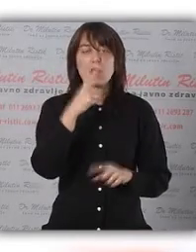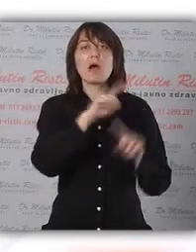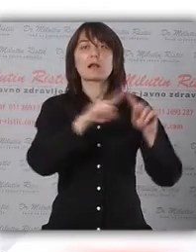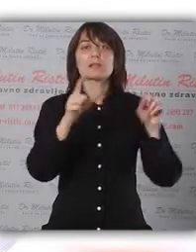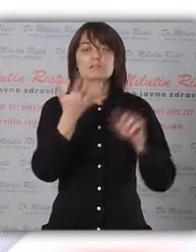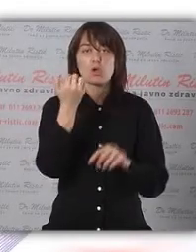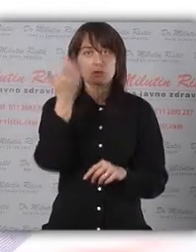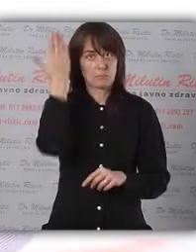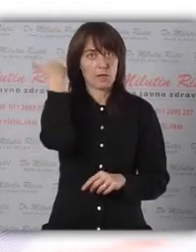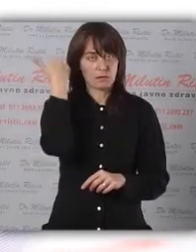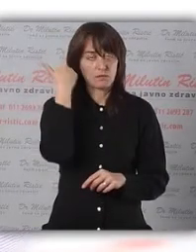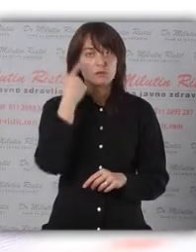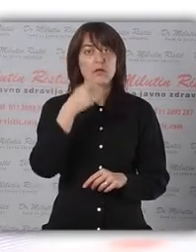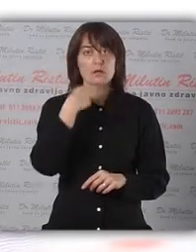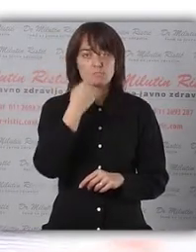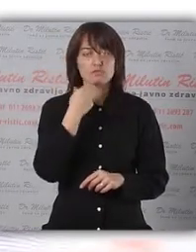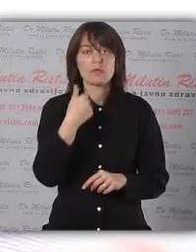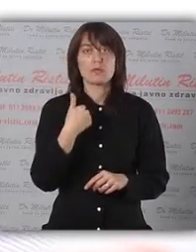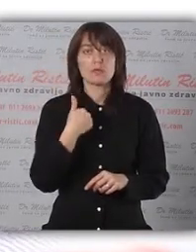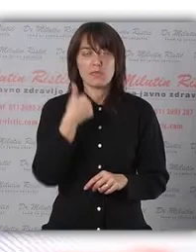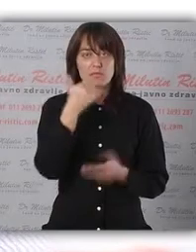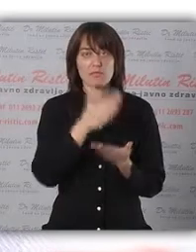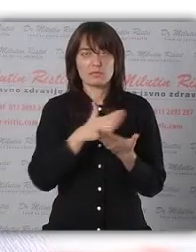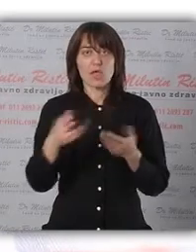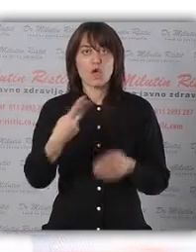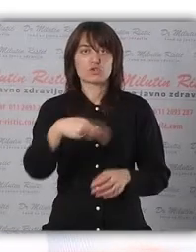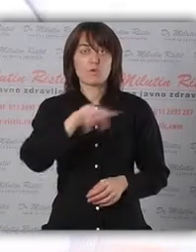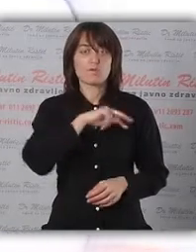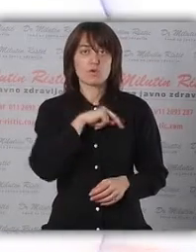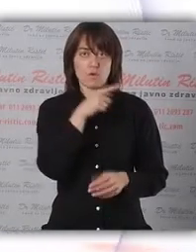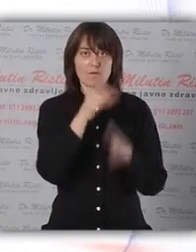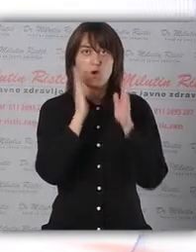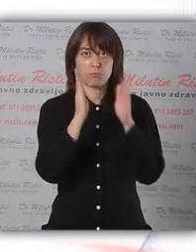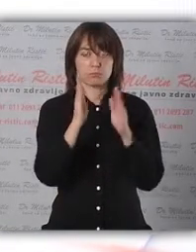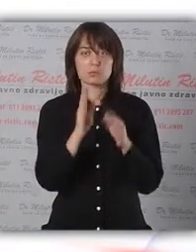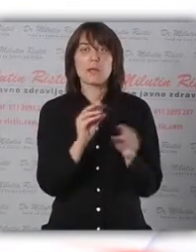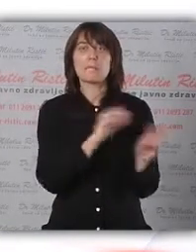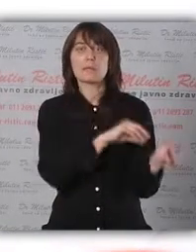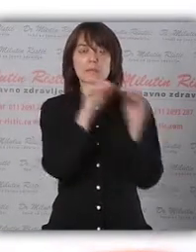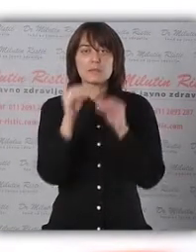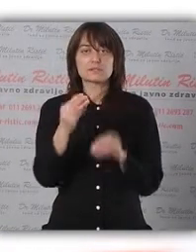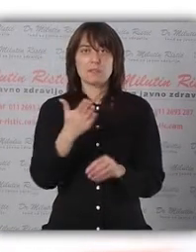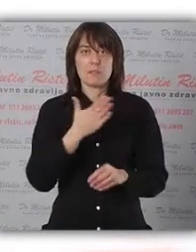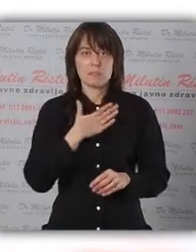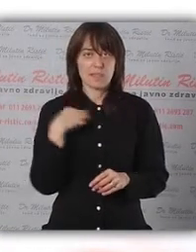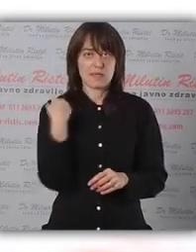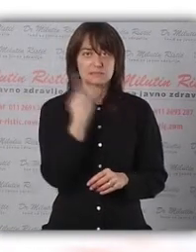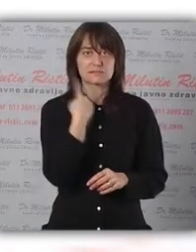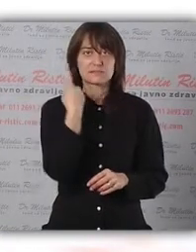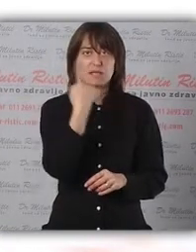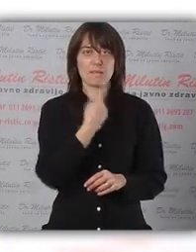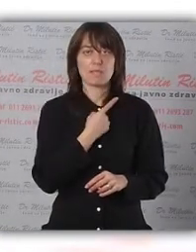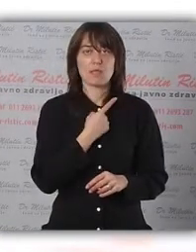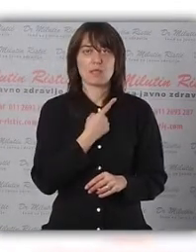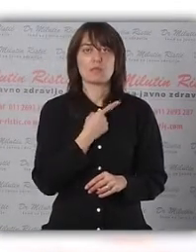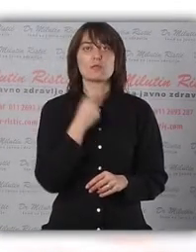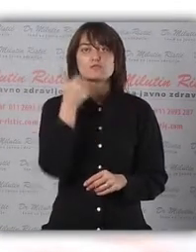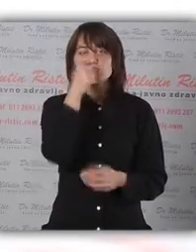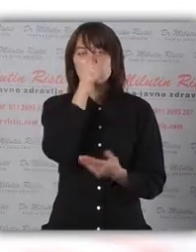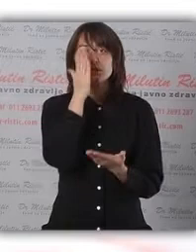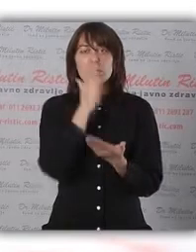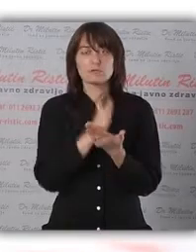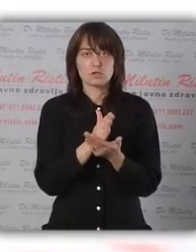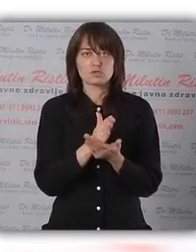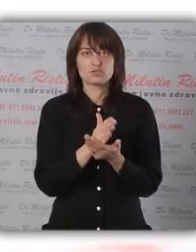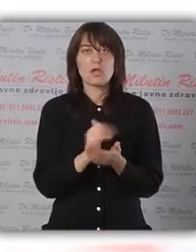Drugim rečima, za razliku od prethodnih definicija, jedan deo odgovornosti sa ovoga puta prebacuje i na nas sami. To